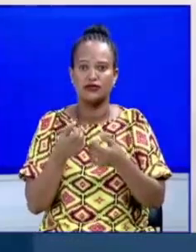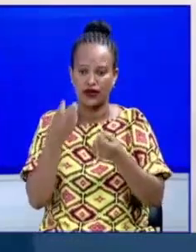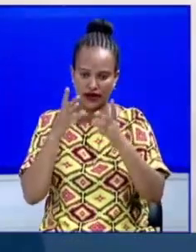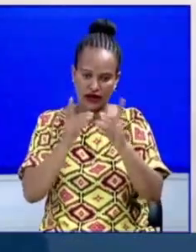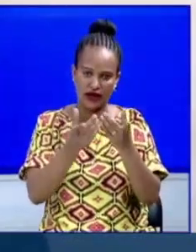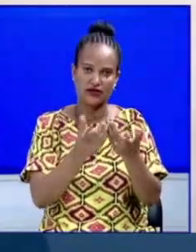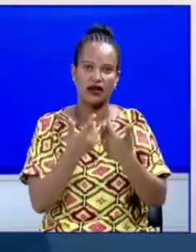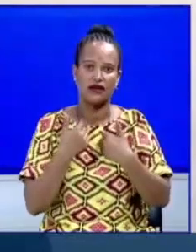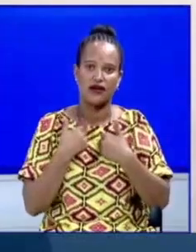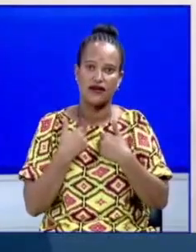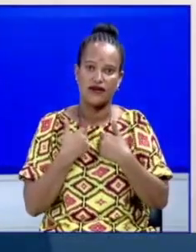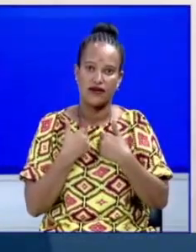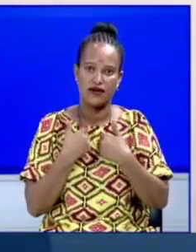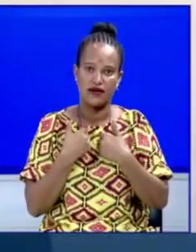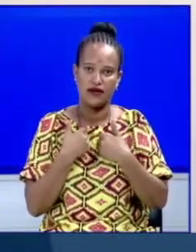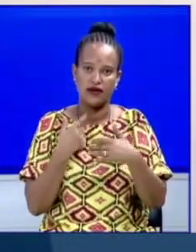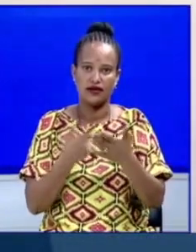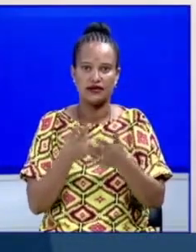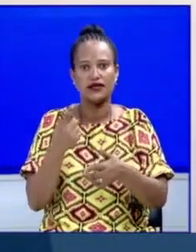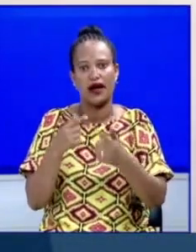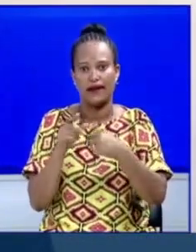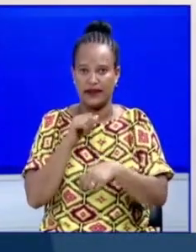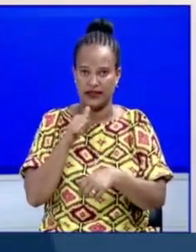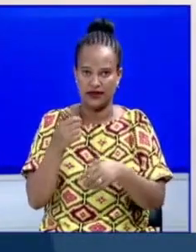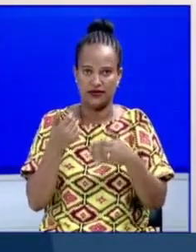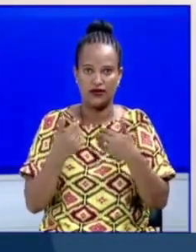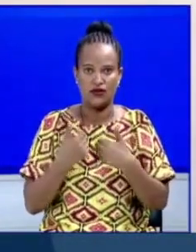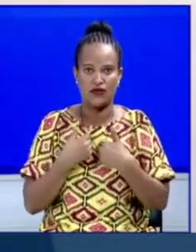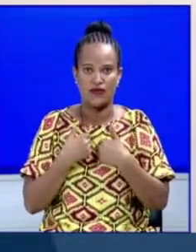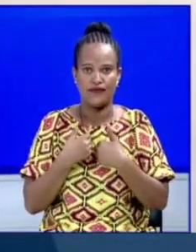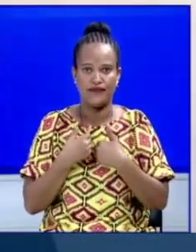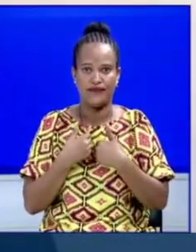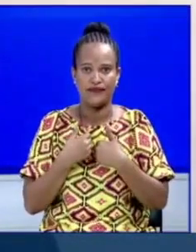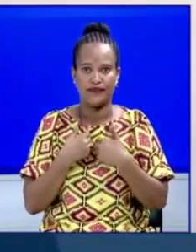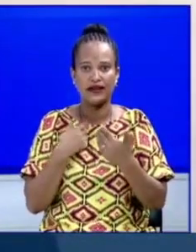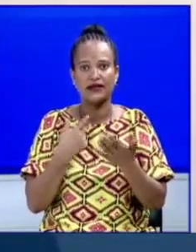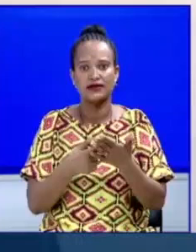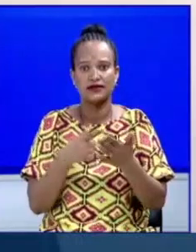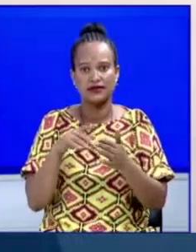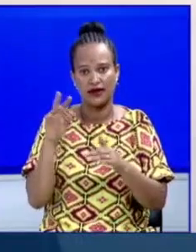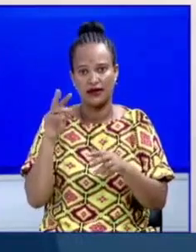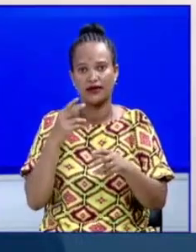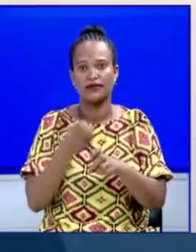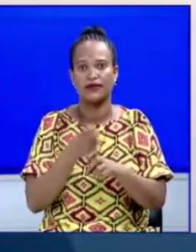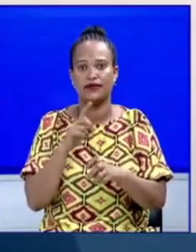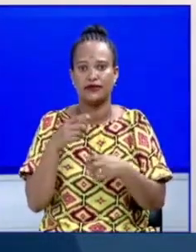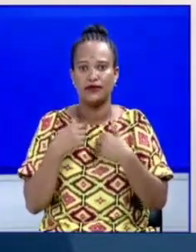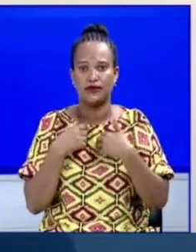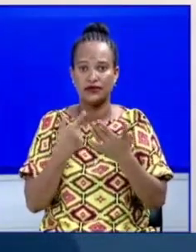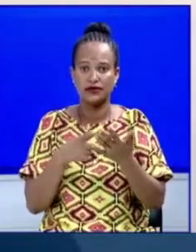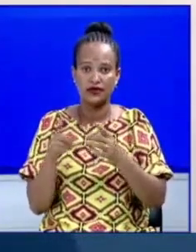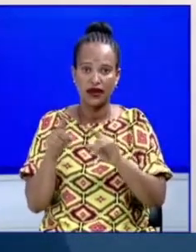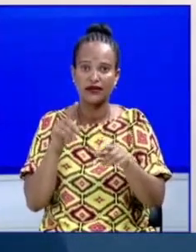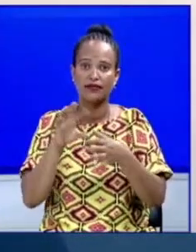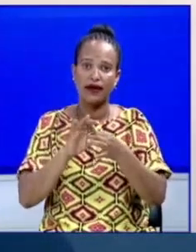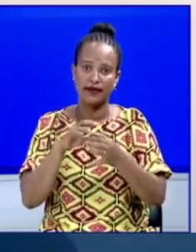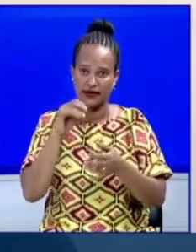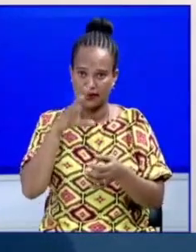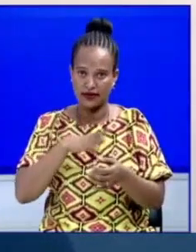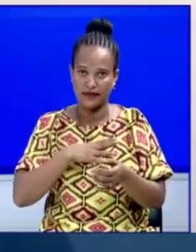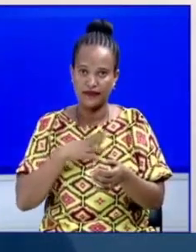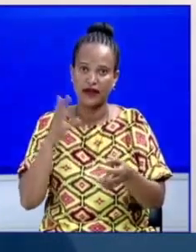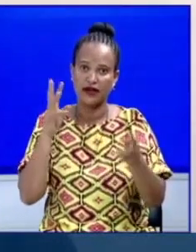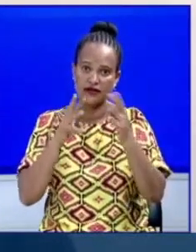ኣብኡ መፅእ ዝግበኦ ግን ኣይመፅን ዘሎ ዘሎ ጠለብ ግን ኣዝዩ ዝለዓለ ምዃኑ እዩ ማለት እዩ። እዚ ከዓት ማሕበረሰብና ከም